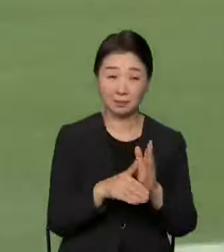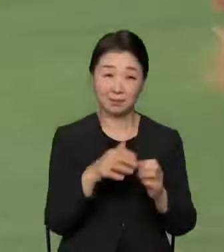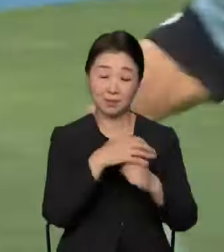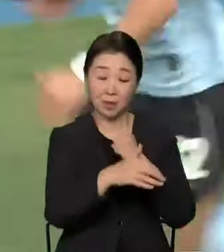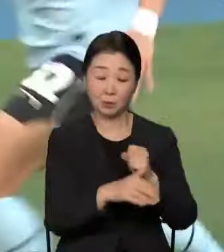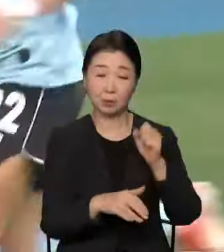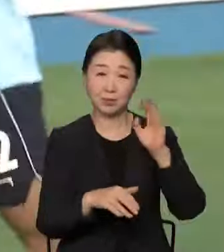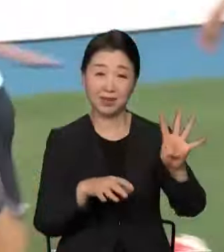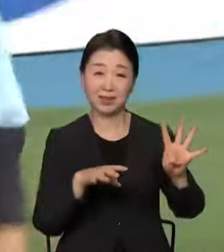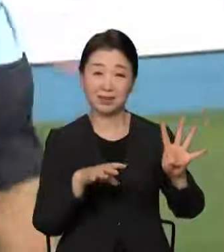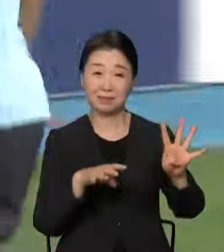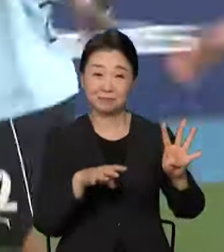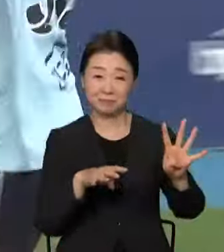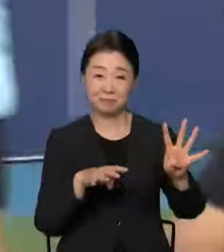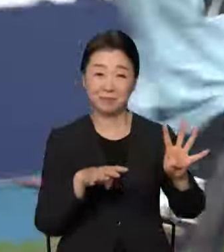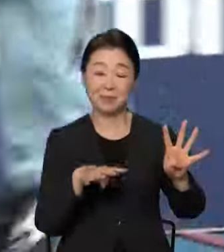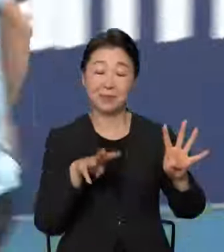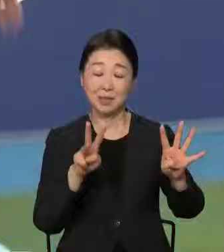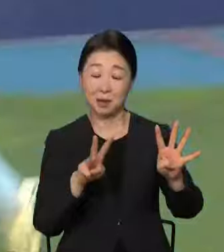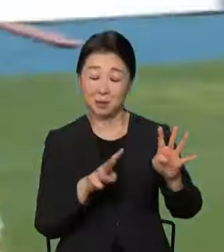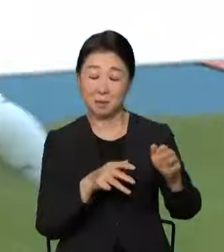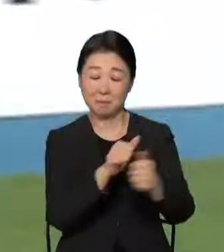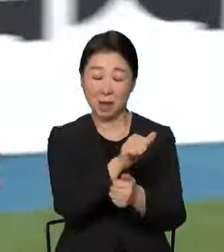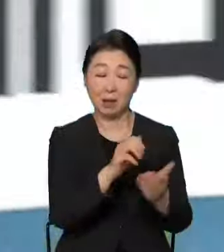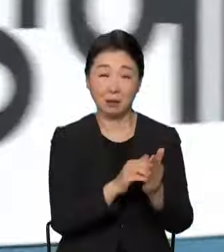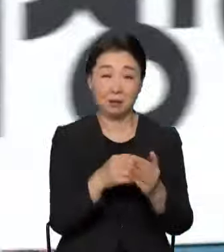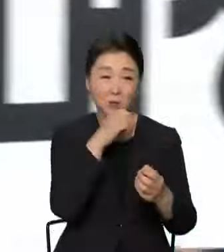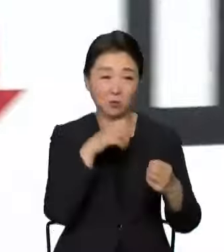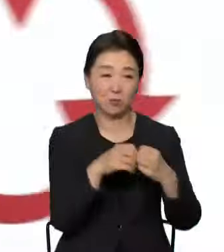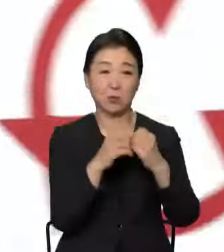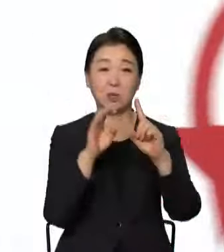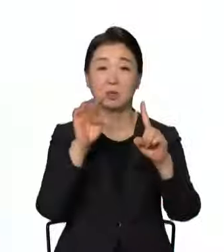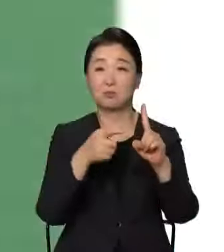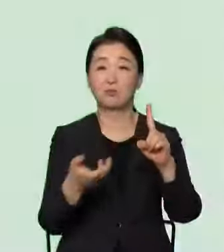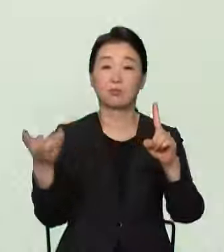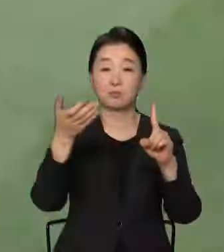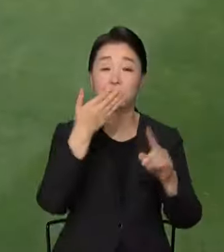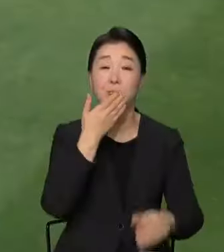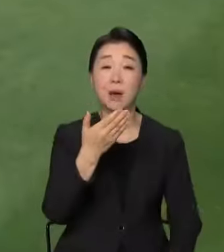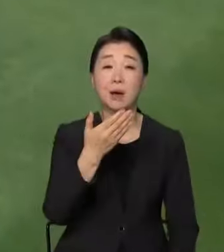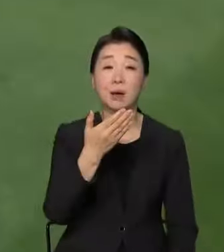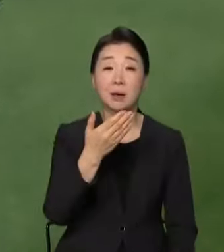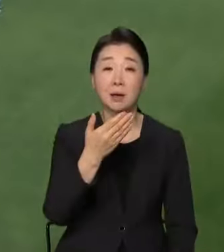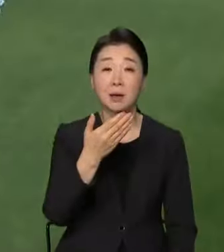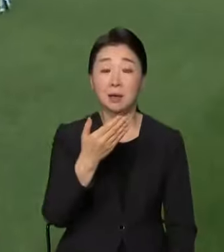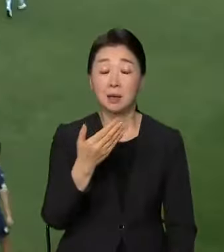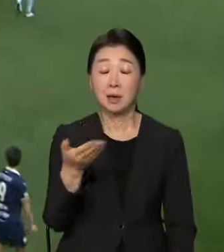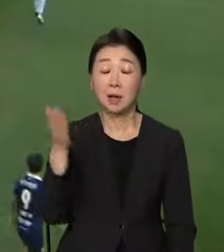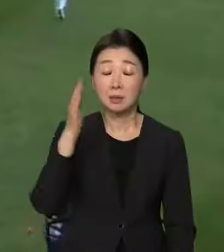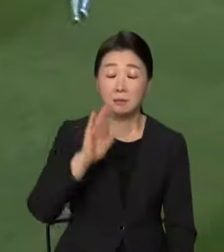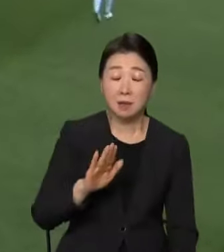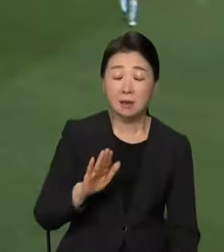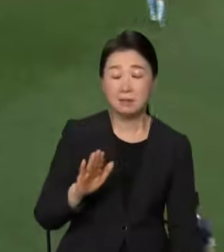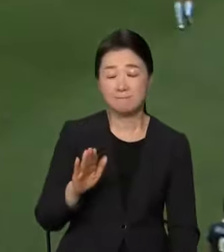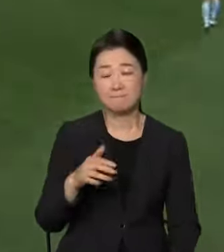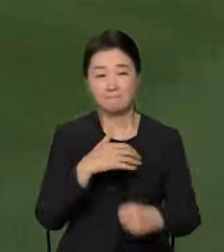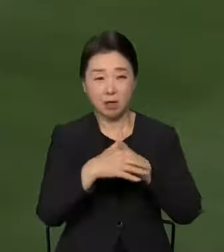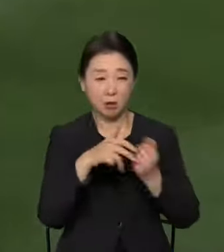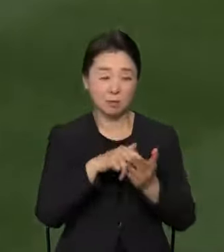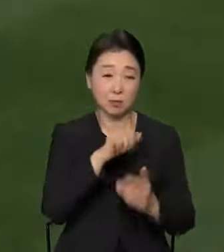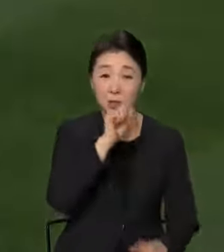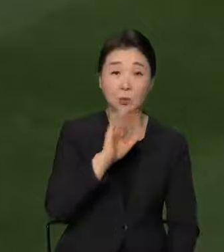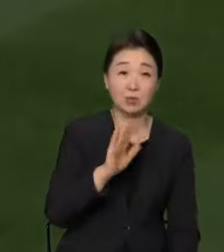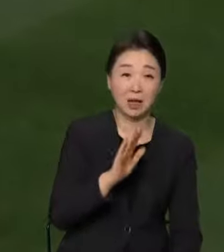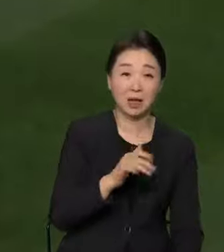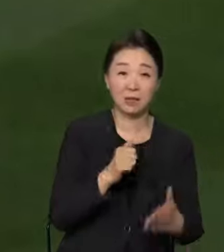4대3으로 제압한 충남 아산은 비기기만 해도 1부 리그에 올라갈 수 있었습니다. 하지만 벼랑 끝에 몰린 대구는